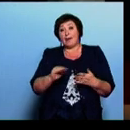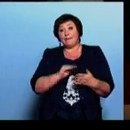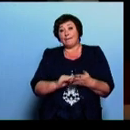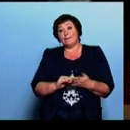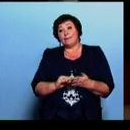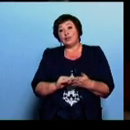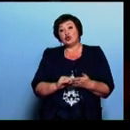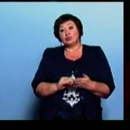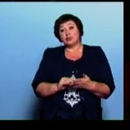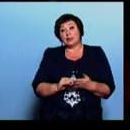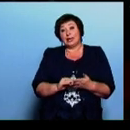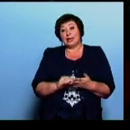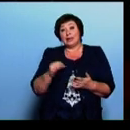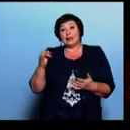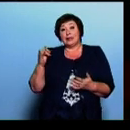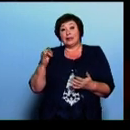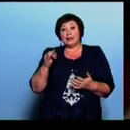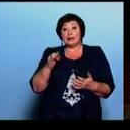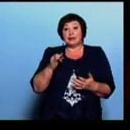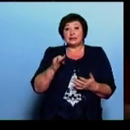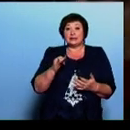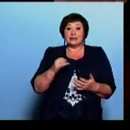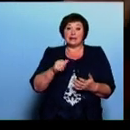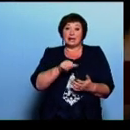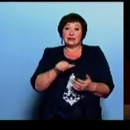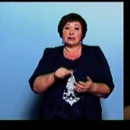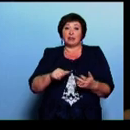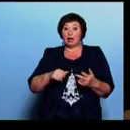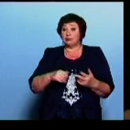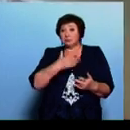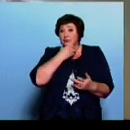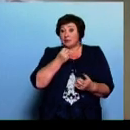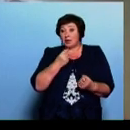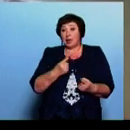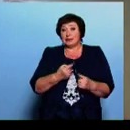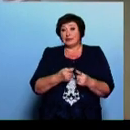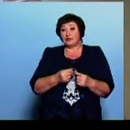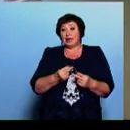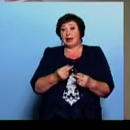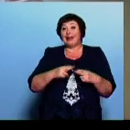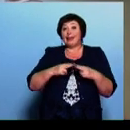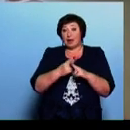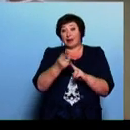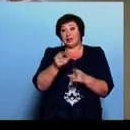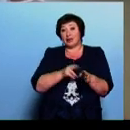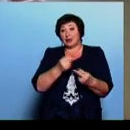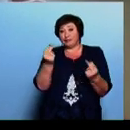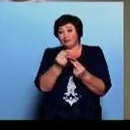вдохновляет. И сама техника исполнения. Мне нравится эта работа.